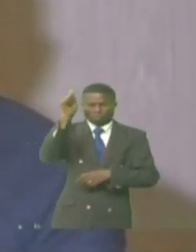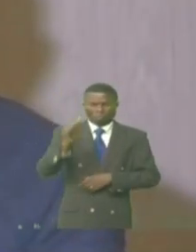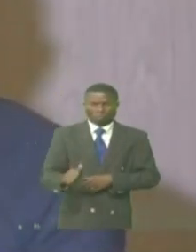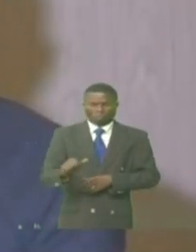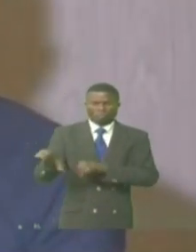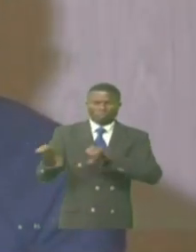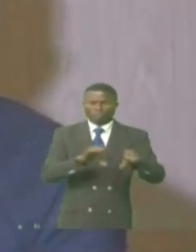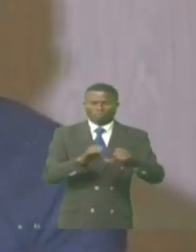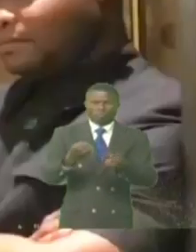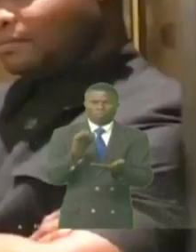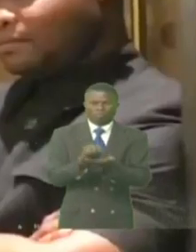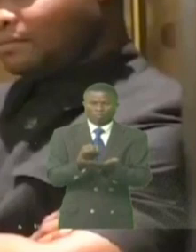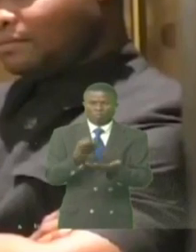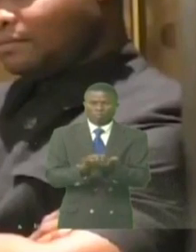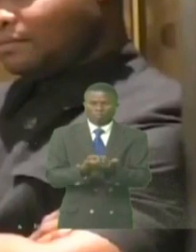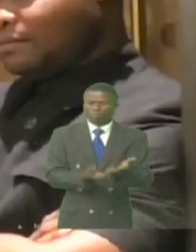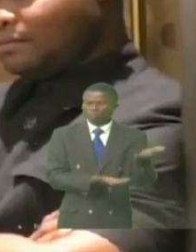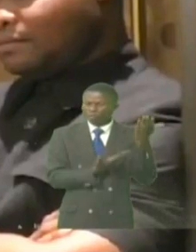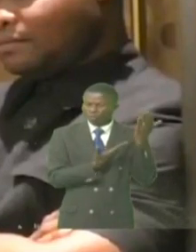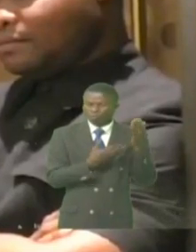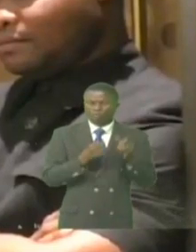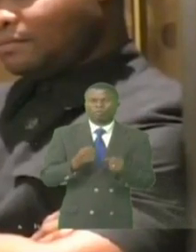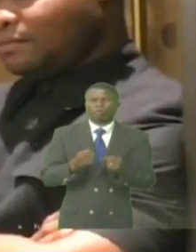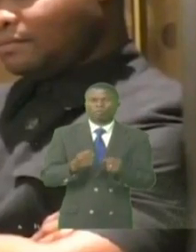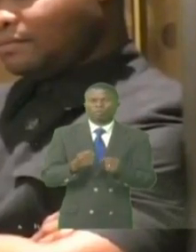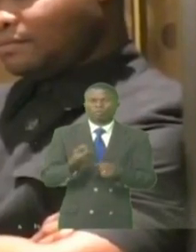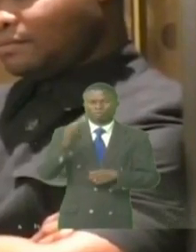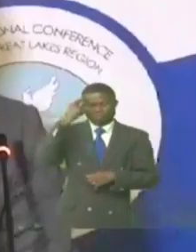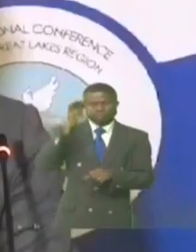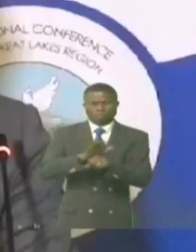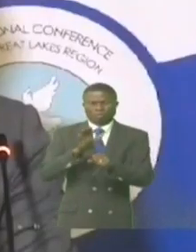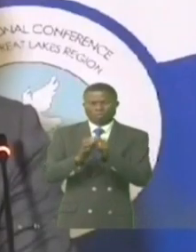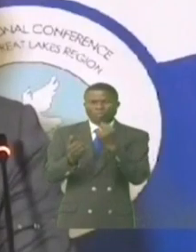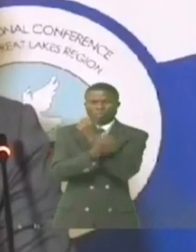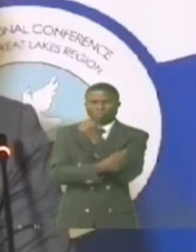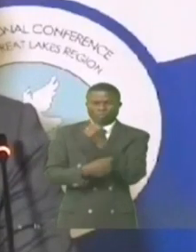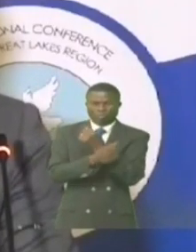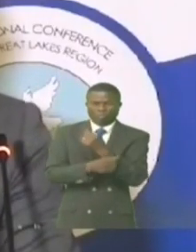activité économique vitale pour de nombreux pays de la région.